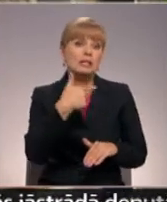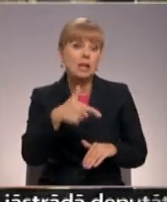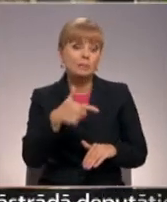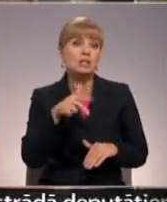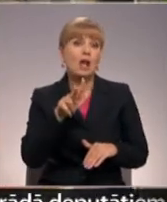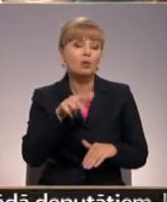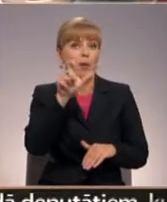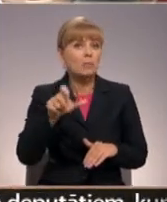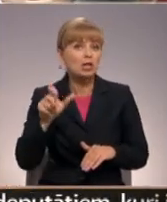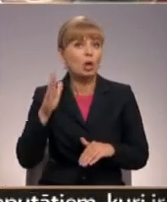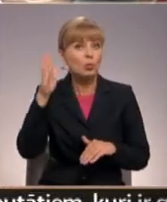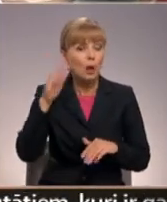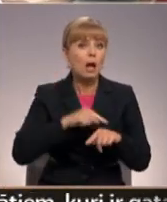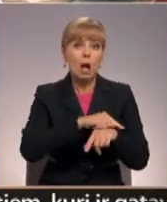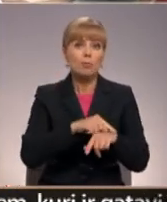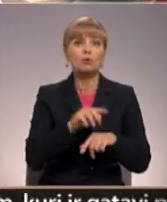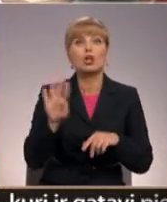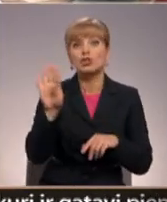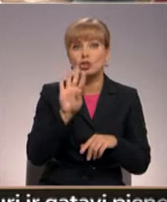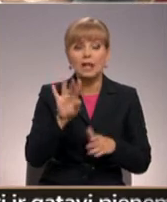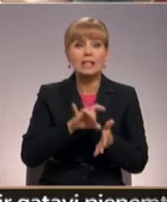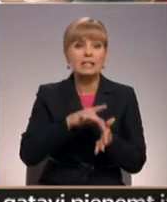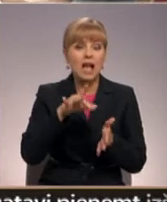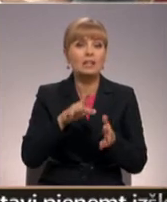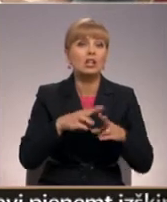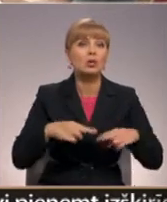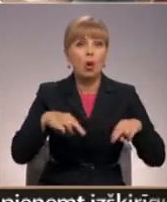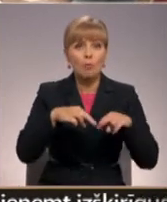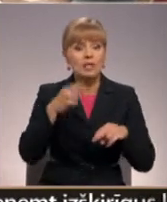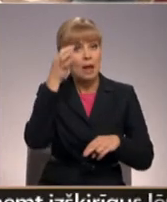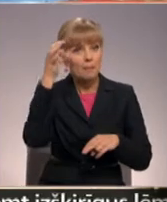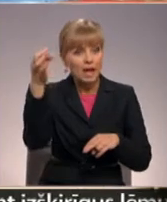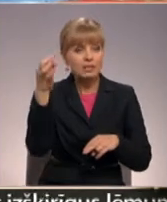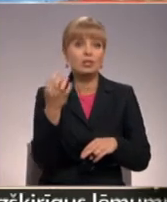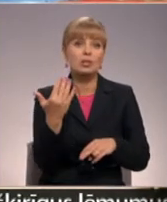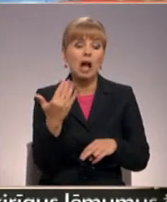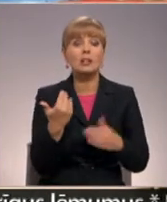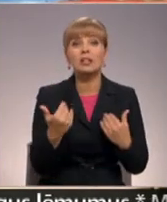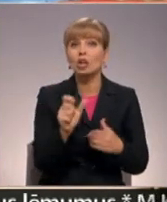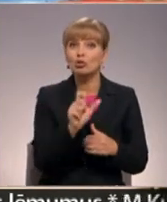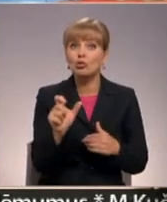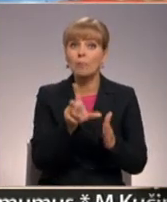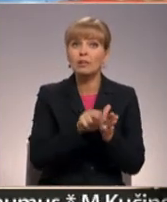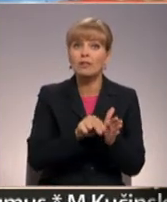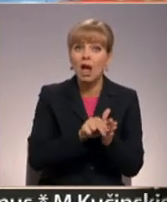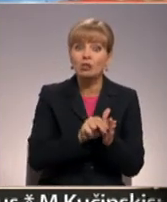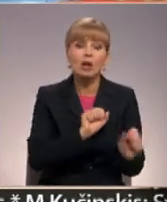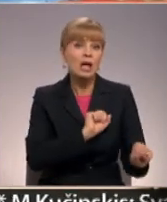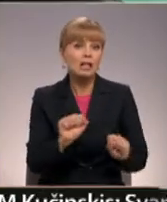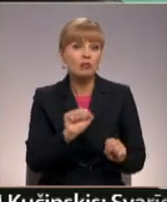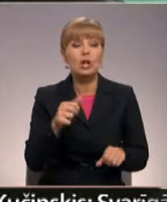2278 pilsoņi. Pulkstens 4. saņemtās ziņas no Centrālās vēlēšanu komisijas sniedz precīzāku skaitu. Šobrīd uz vēlēšanām Ventspilī devušies